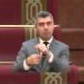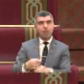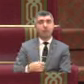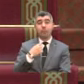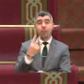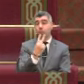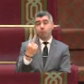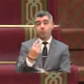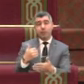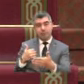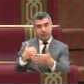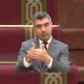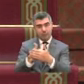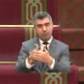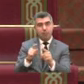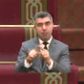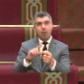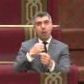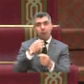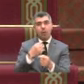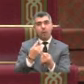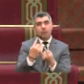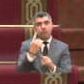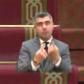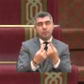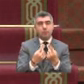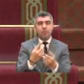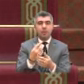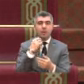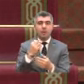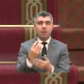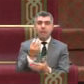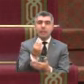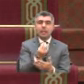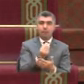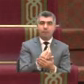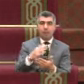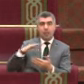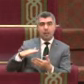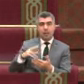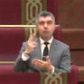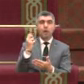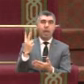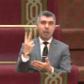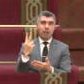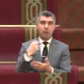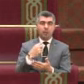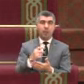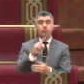حوادث السير اللي وحدة أدت بالروح ديال واحد الطفل هذه شهرين بإقليم صغرين